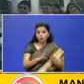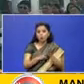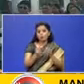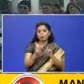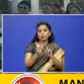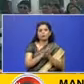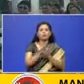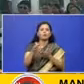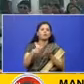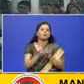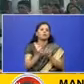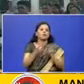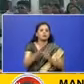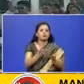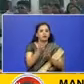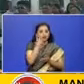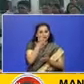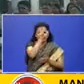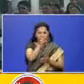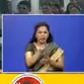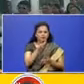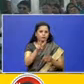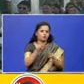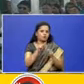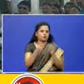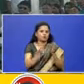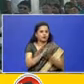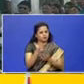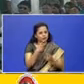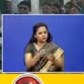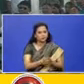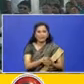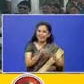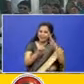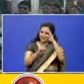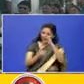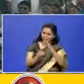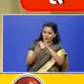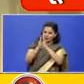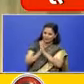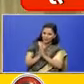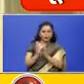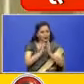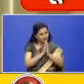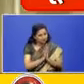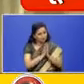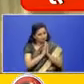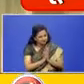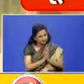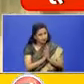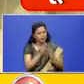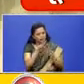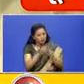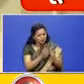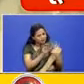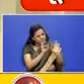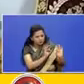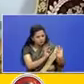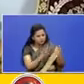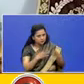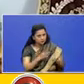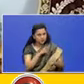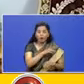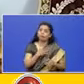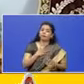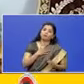में वर्षा बहन से भी बात करेंगे। हेलो, नमस्ते सर। नमस्ते नमस्ते। वर्षा बहन कैसी हैं आप?